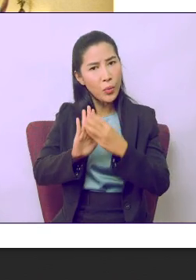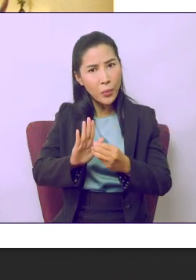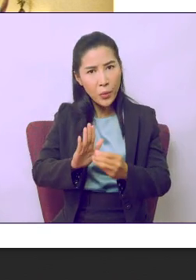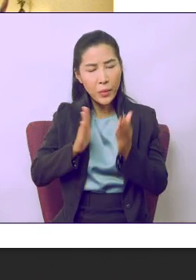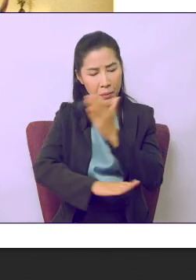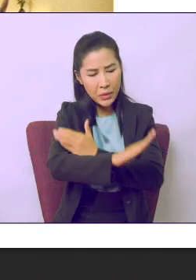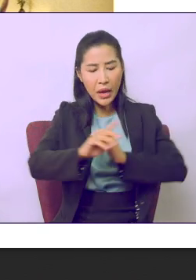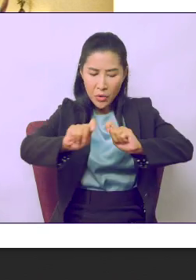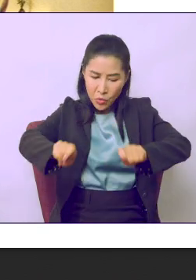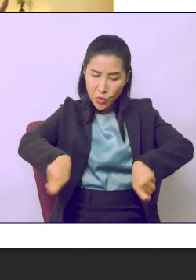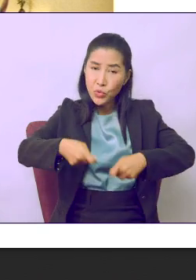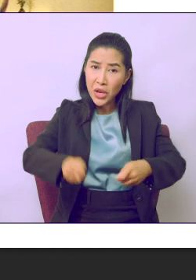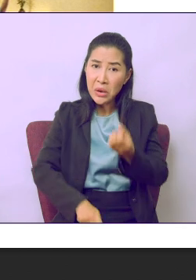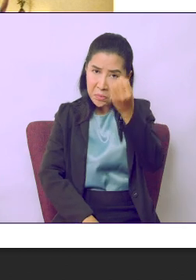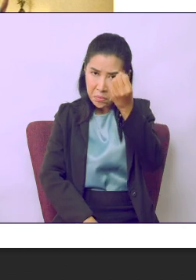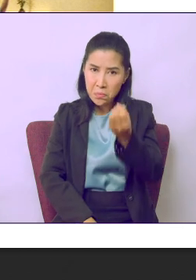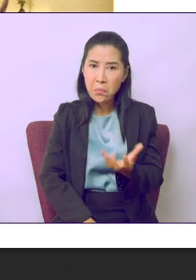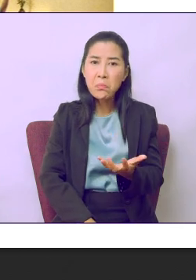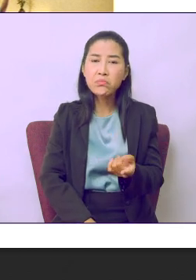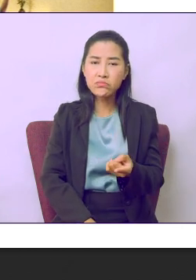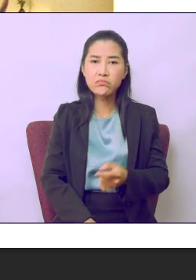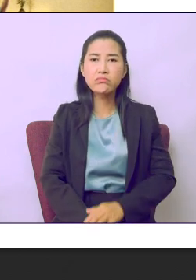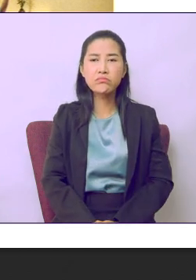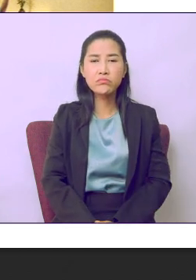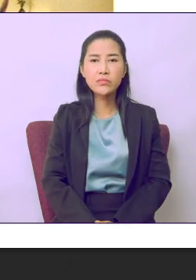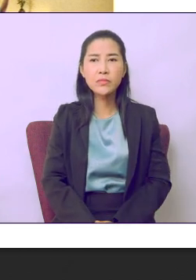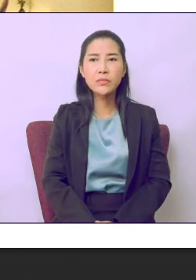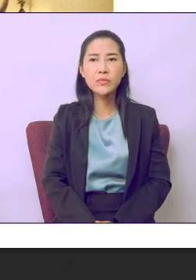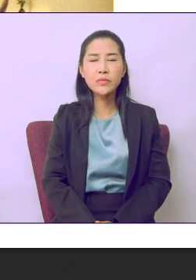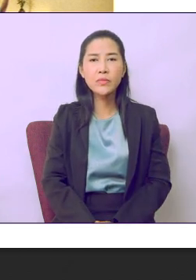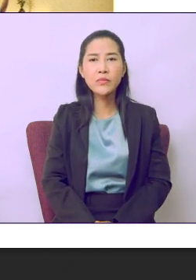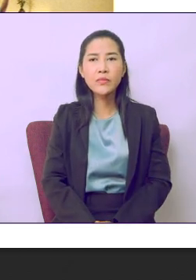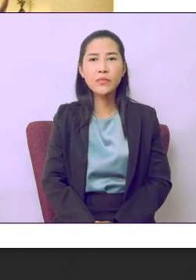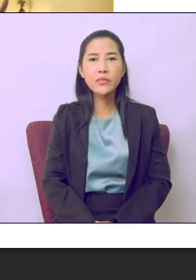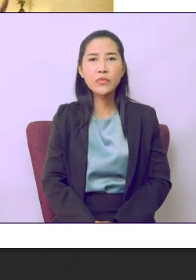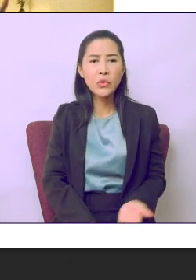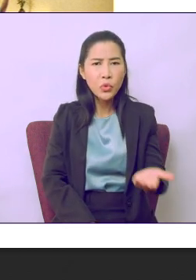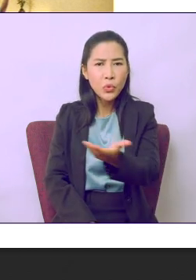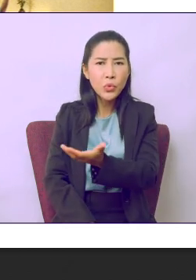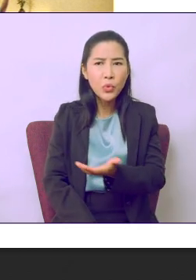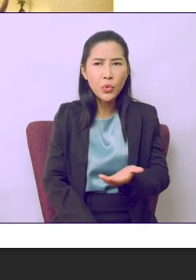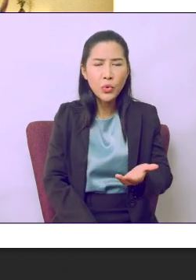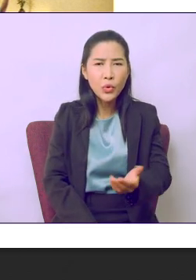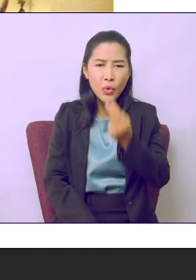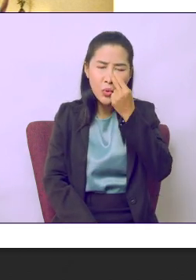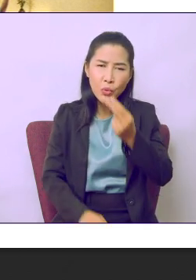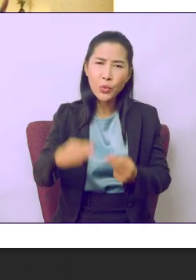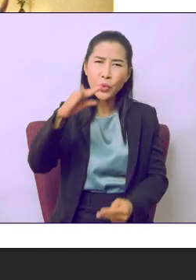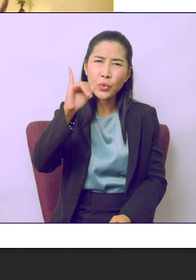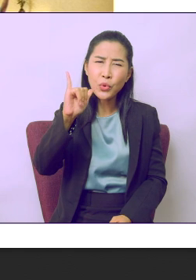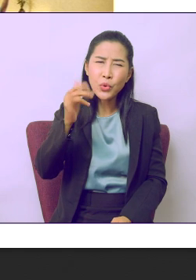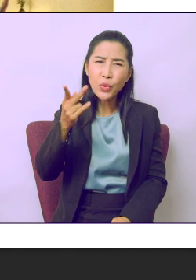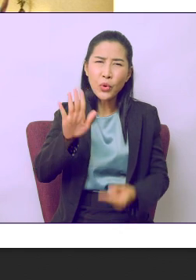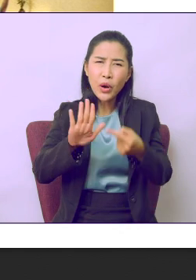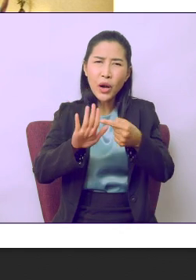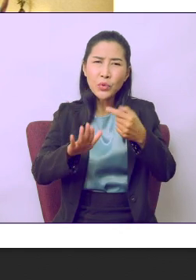ว่ากลายเป็นว่ากลายเป็นว่าอ่าทุกคนก็เลยมองมองโยคะใหม่ว่าทุกคน